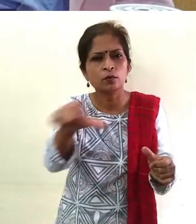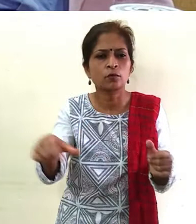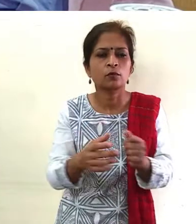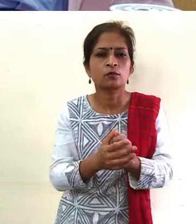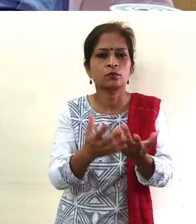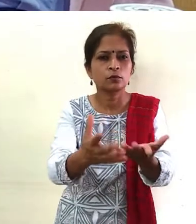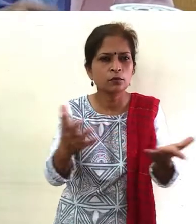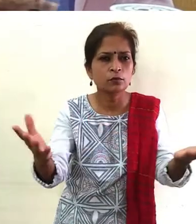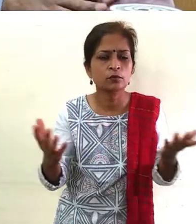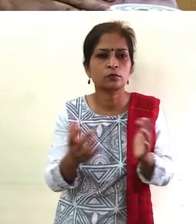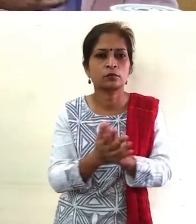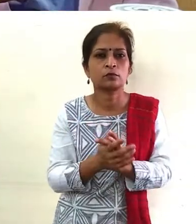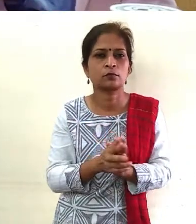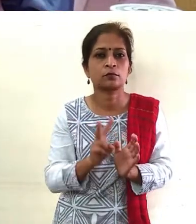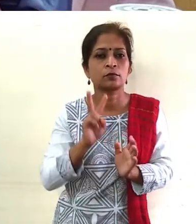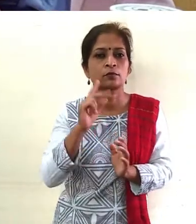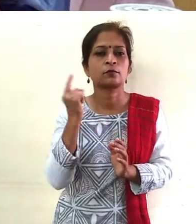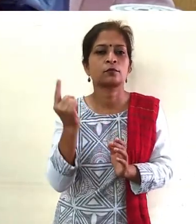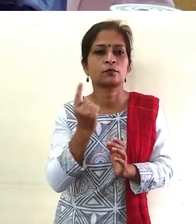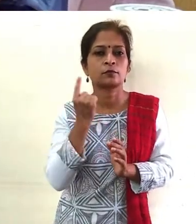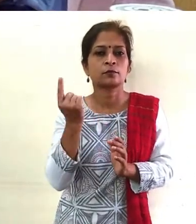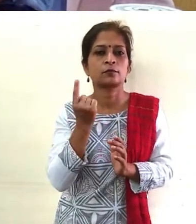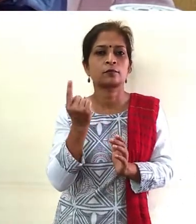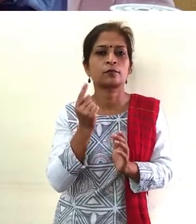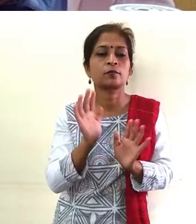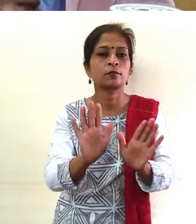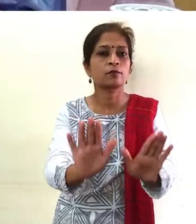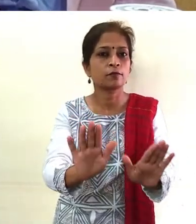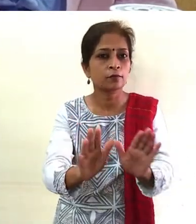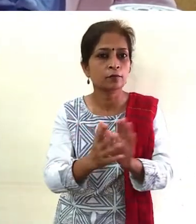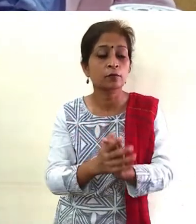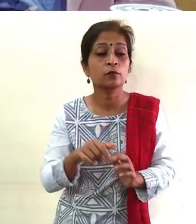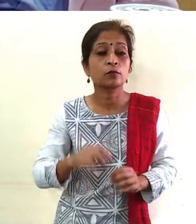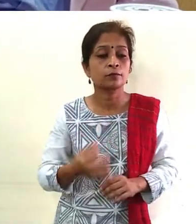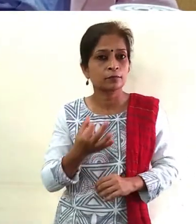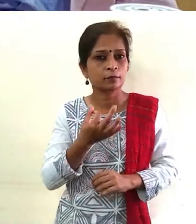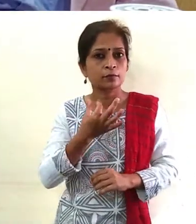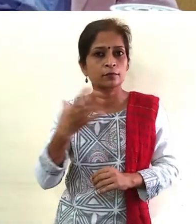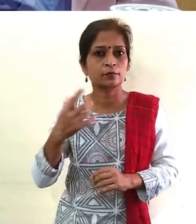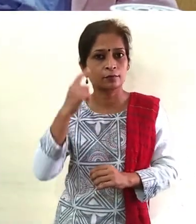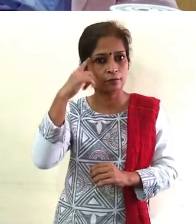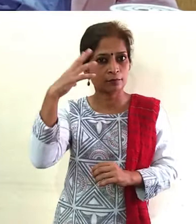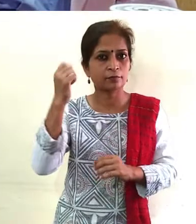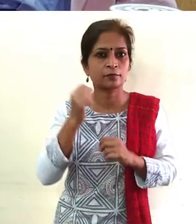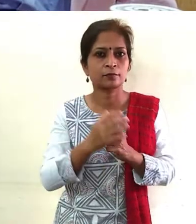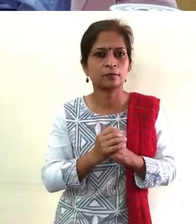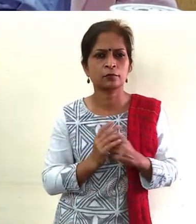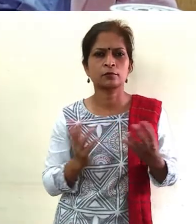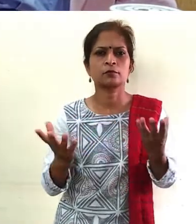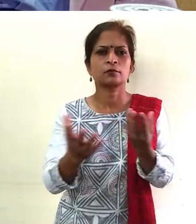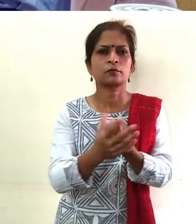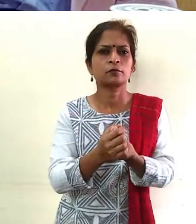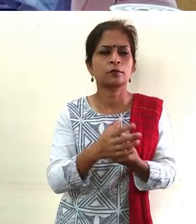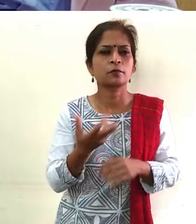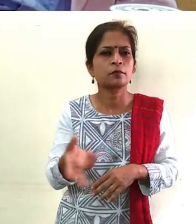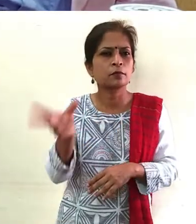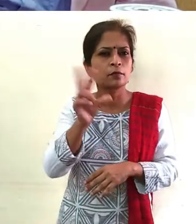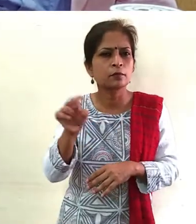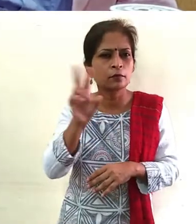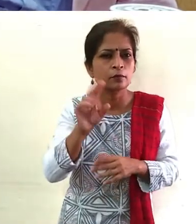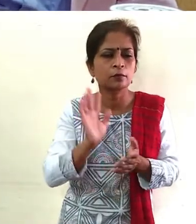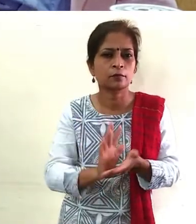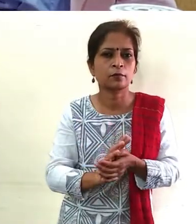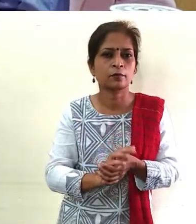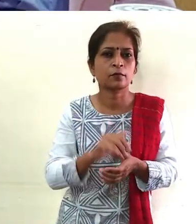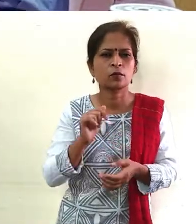तो वही है जी। इसलिए विष्णु बोलते हैं उसी दिव्यता को याद करने के लिए बार बार। जितने